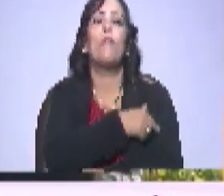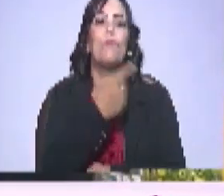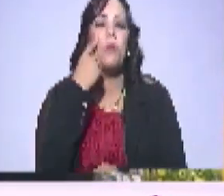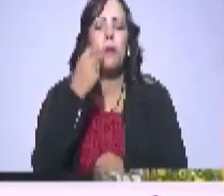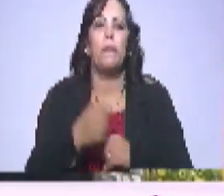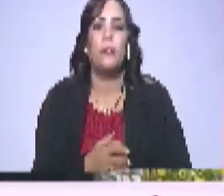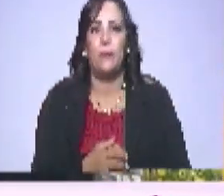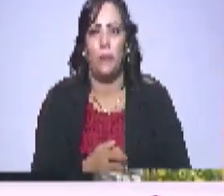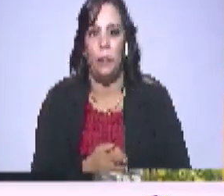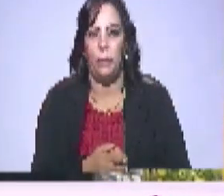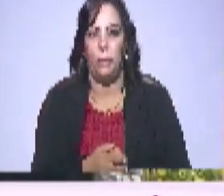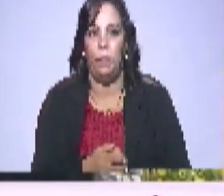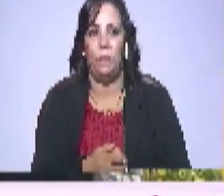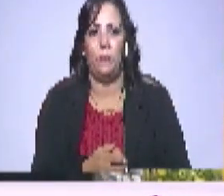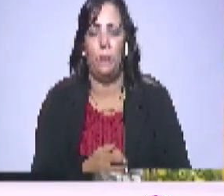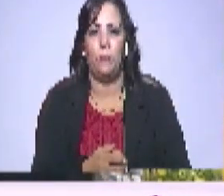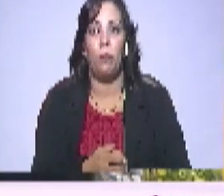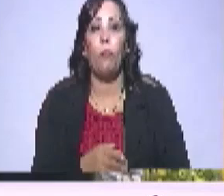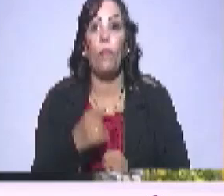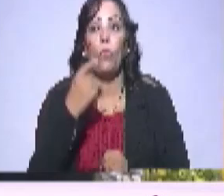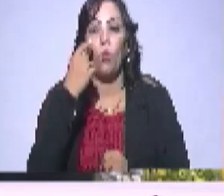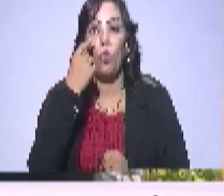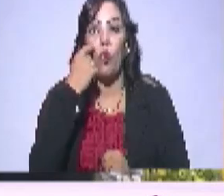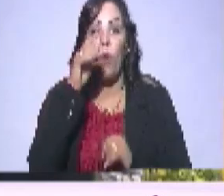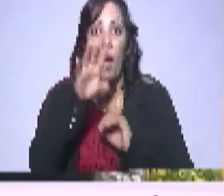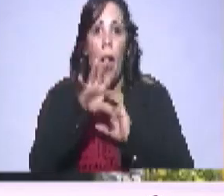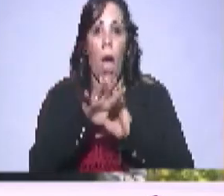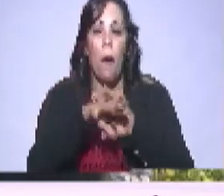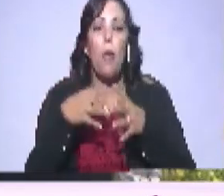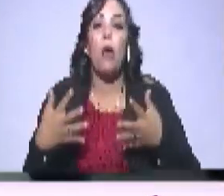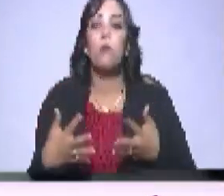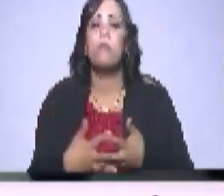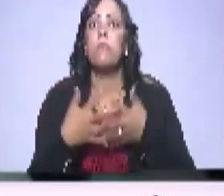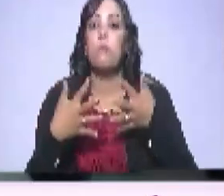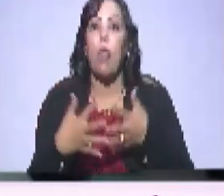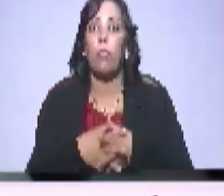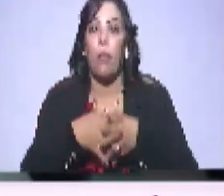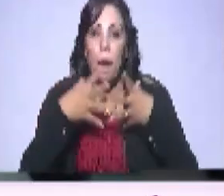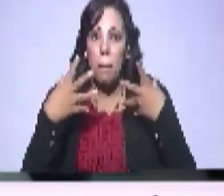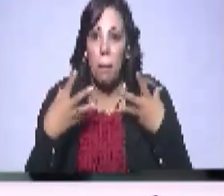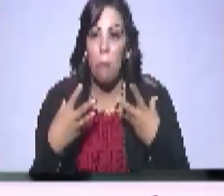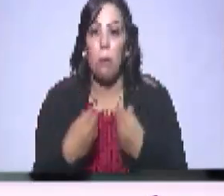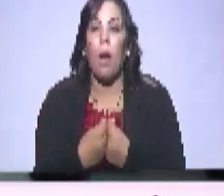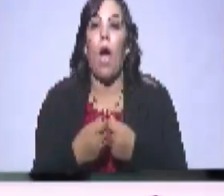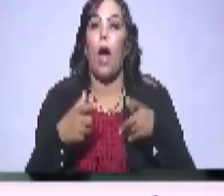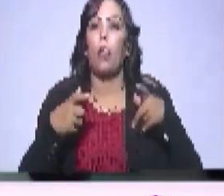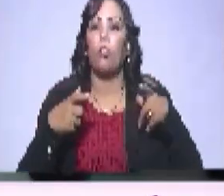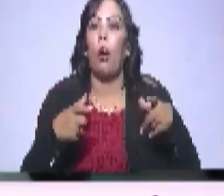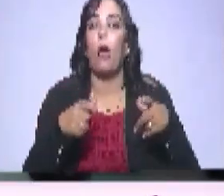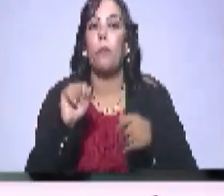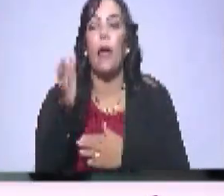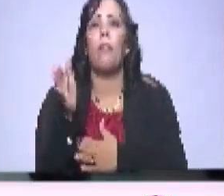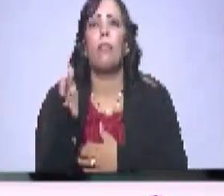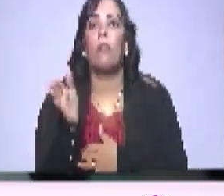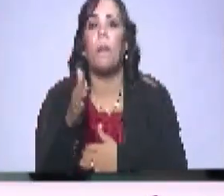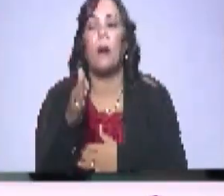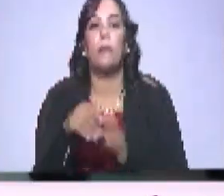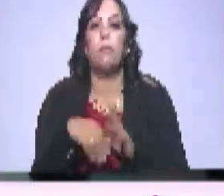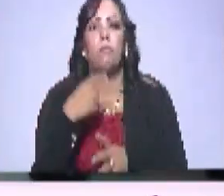سامع القرمشه دي؟ طيب الشيف دلوقتي بيعمل سلطه جنب الطاجن اللي عملناه وجنب